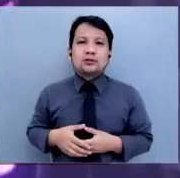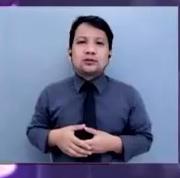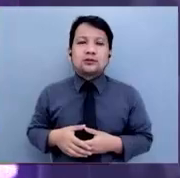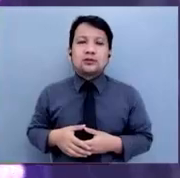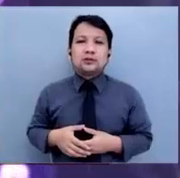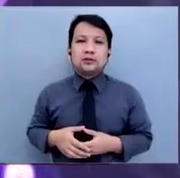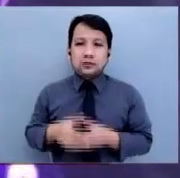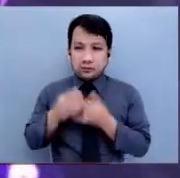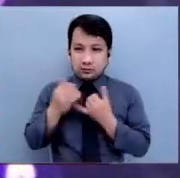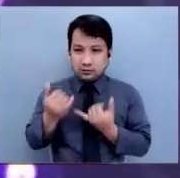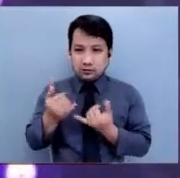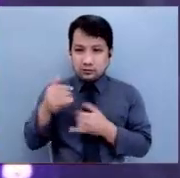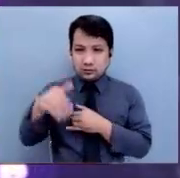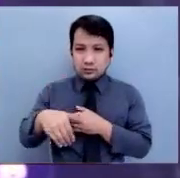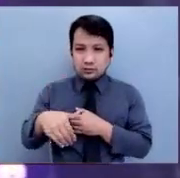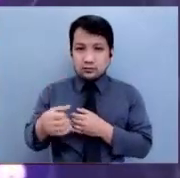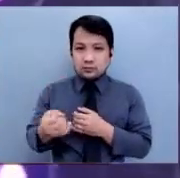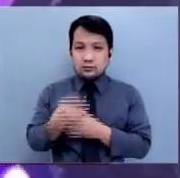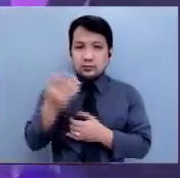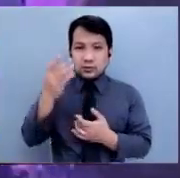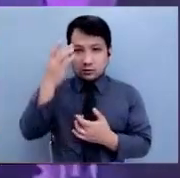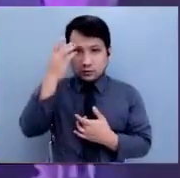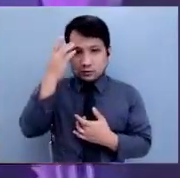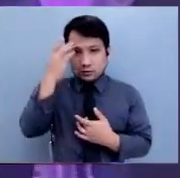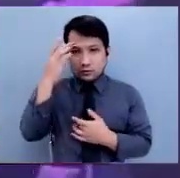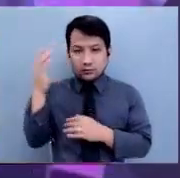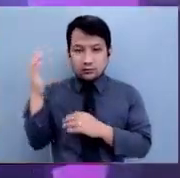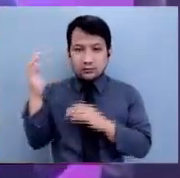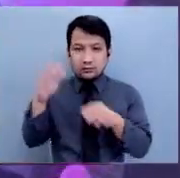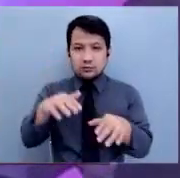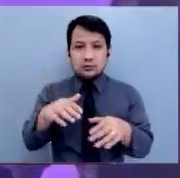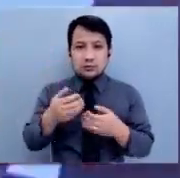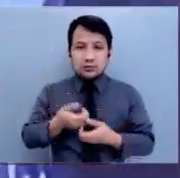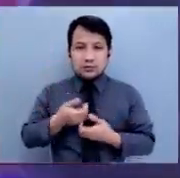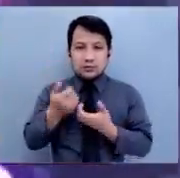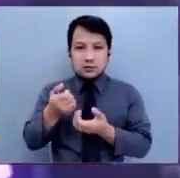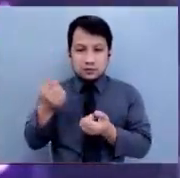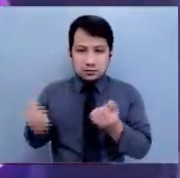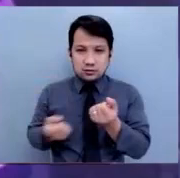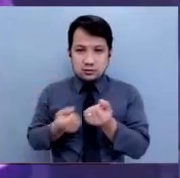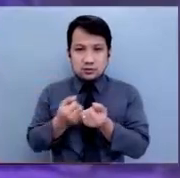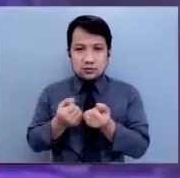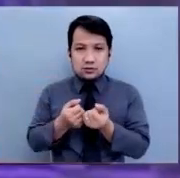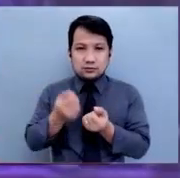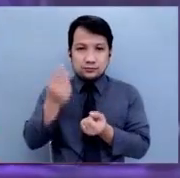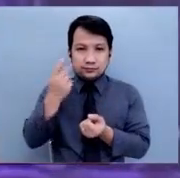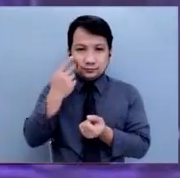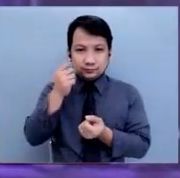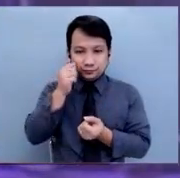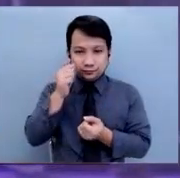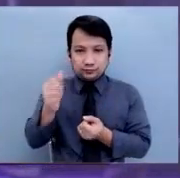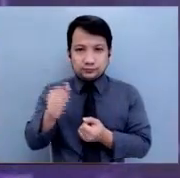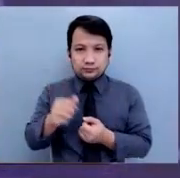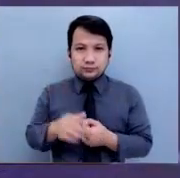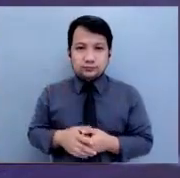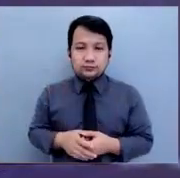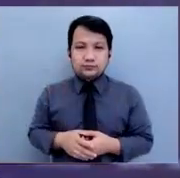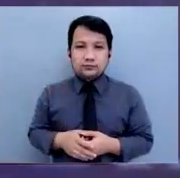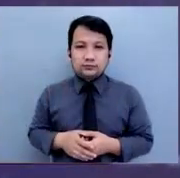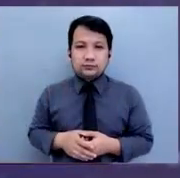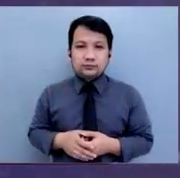Ngayong gabi, kahit may karamdaman, nagbahayag ng kanyang suporta si Chris Aquino. Para po sa